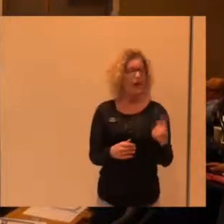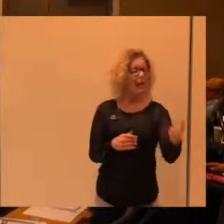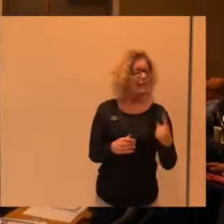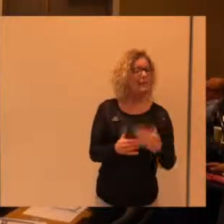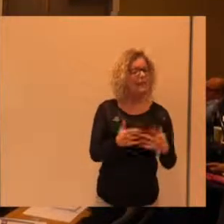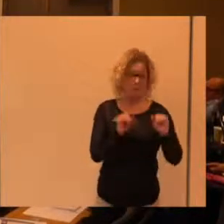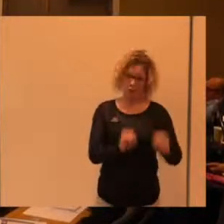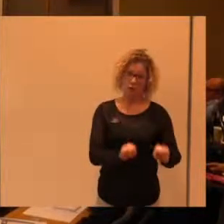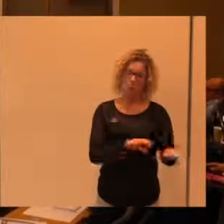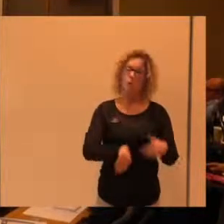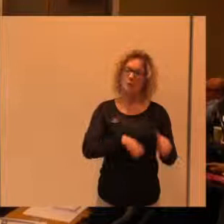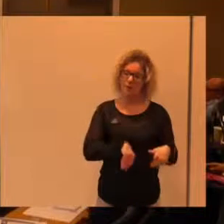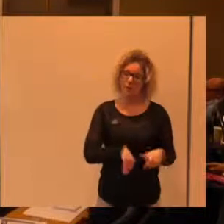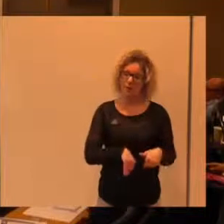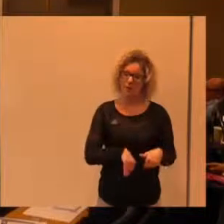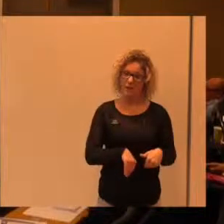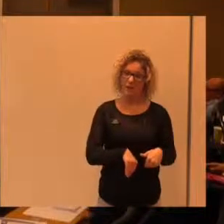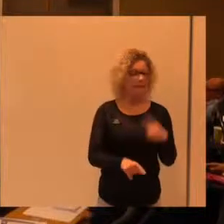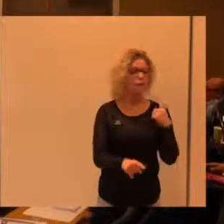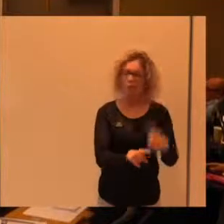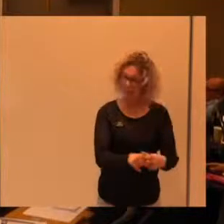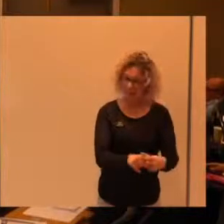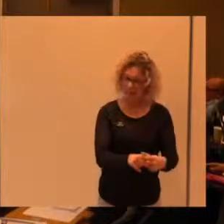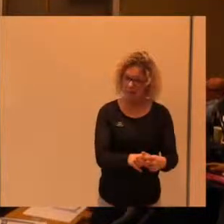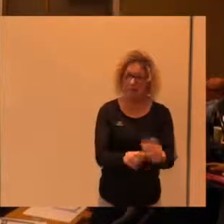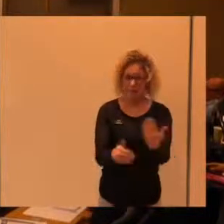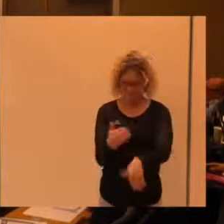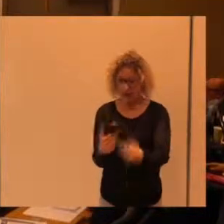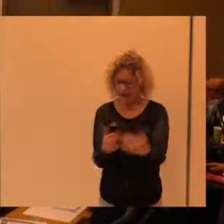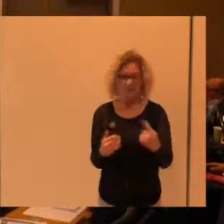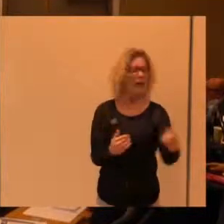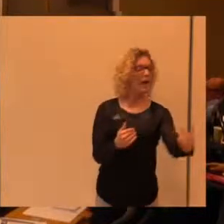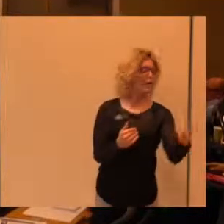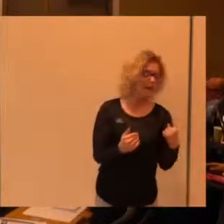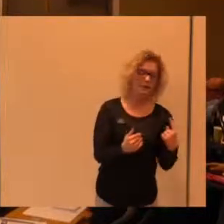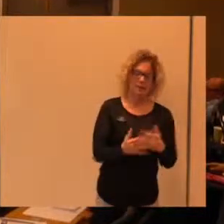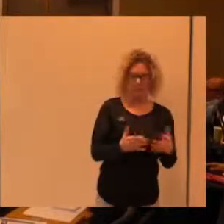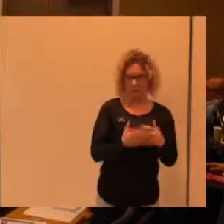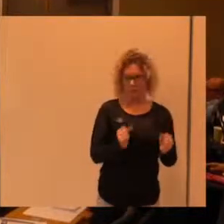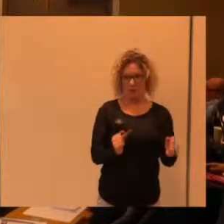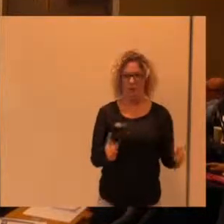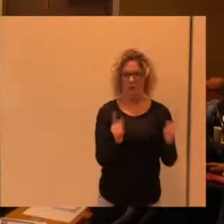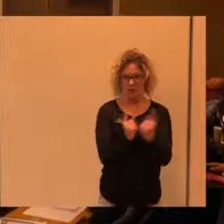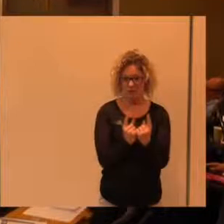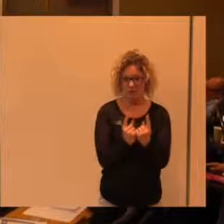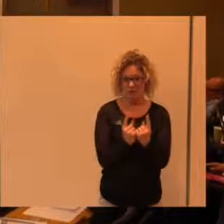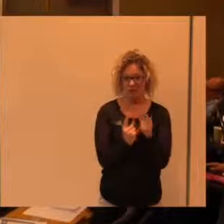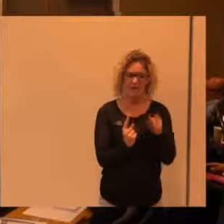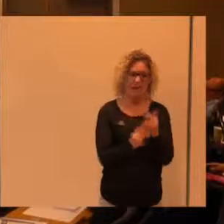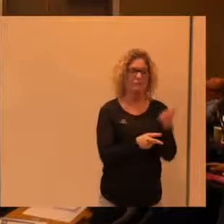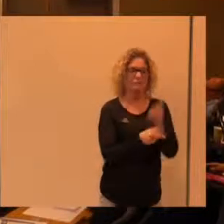till, säger VCAG. Ni ska inte förenkla den text ni har, utan ni ska göra en text till som är